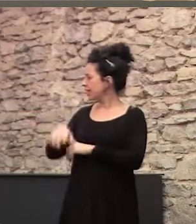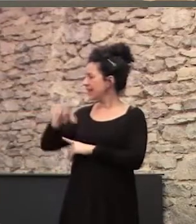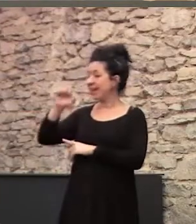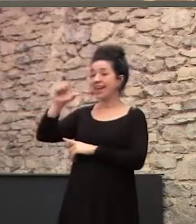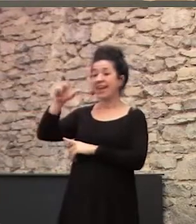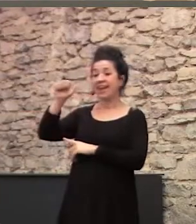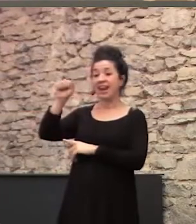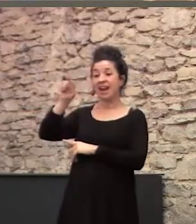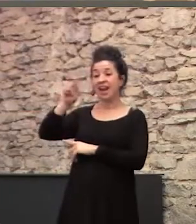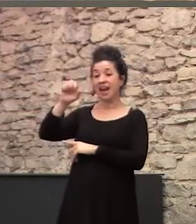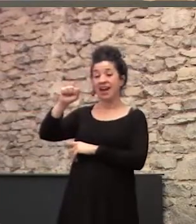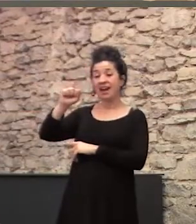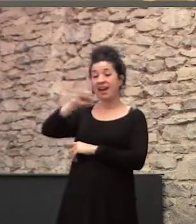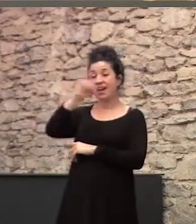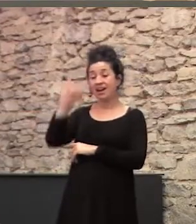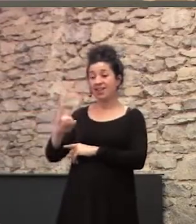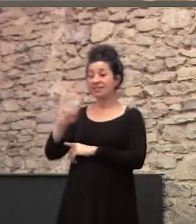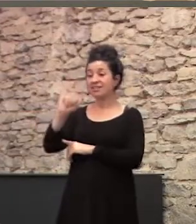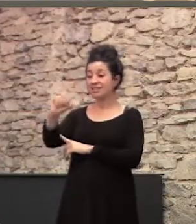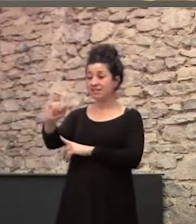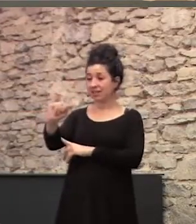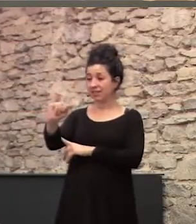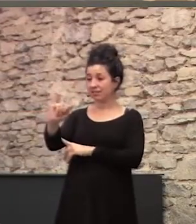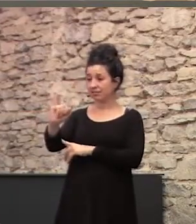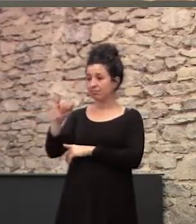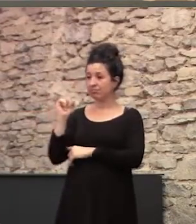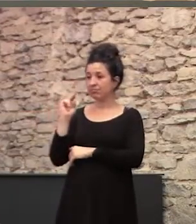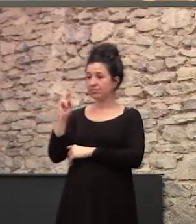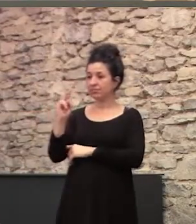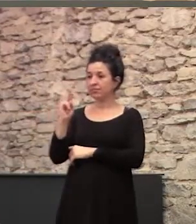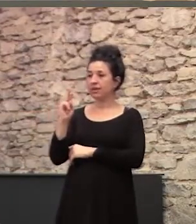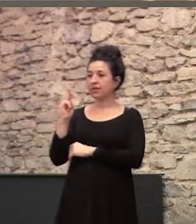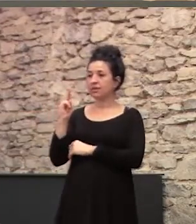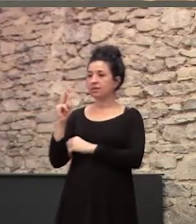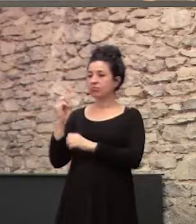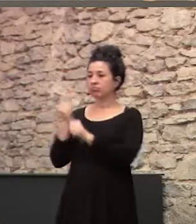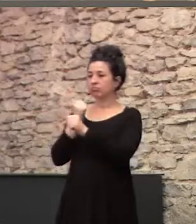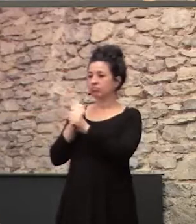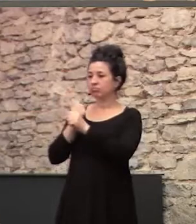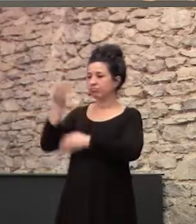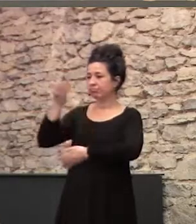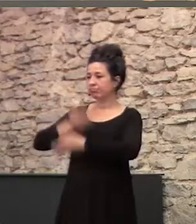errokago garazi, elkarrekin egin zenuten lan polita.